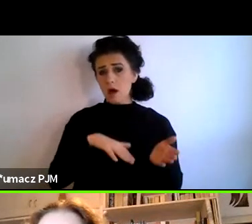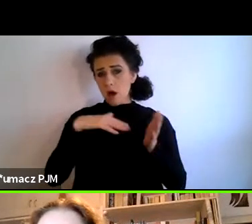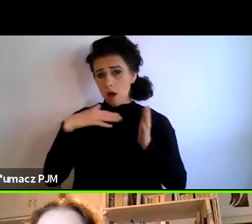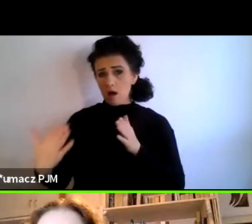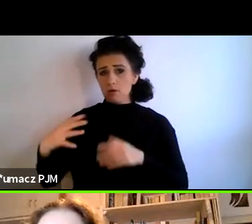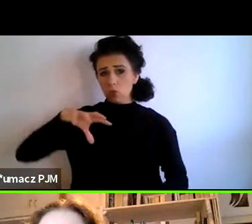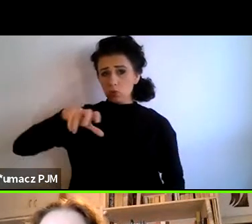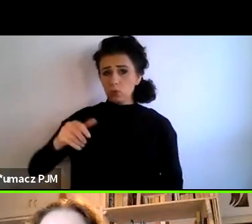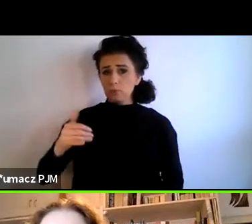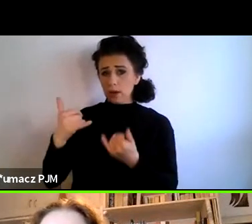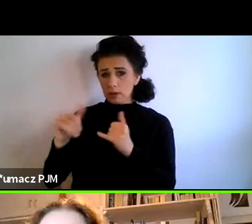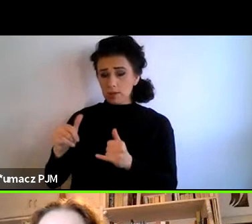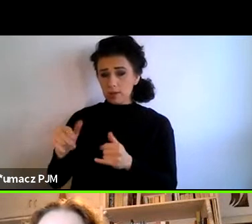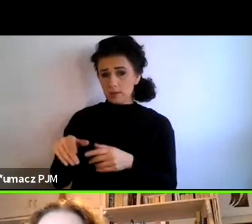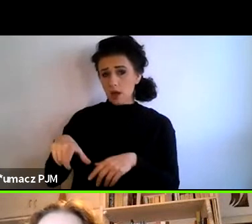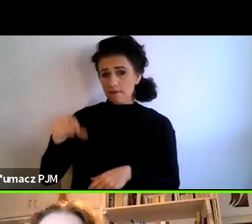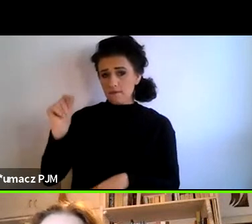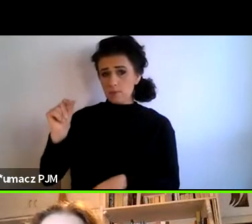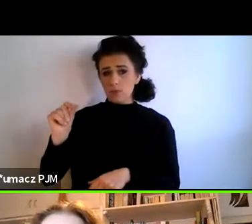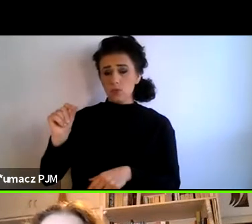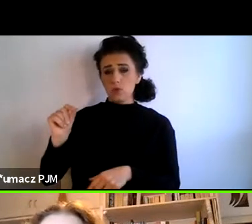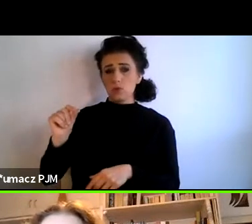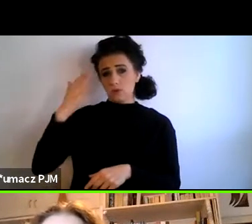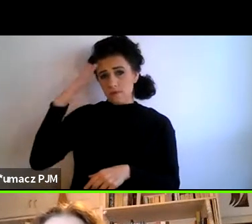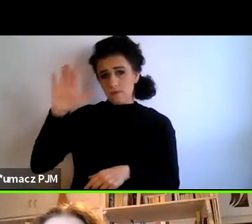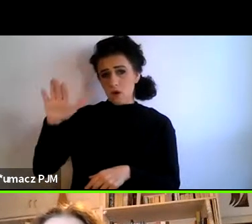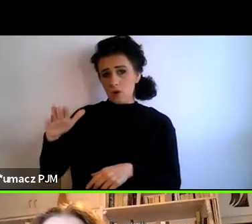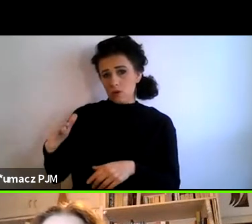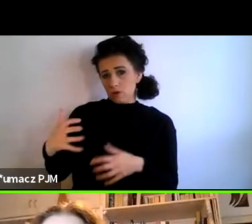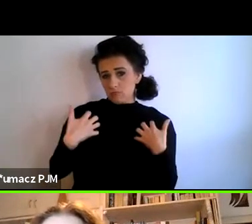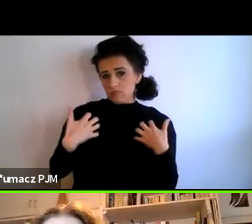będą wybierać jednak tą asystę fizyczną.